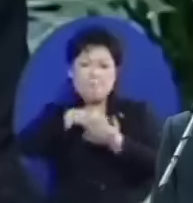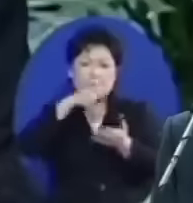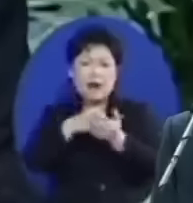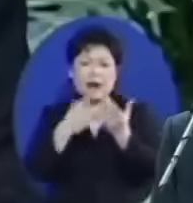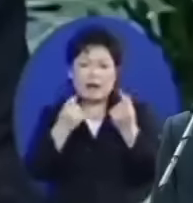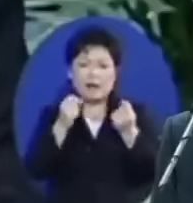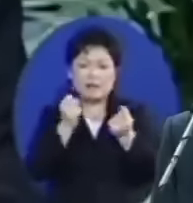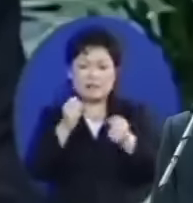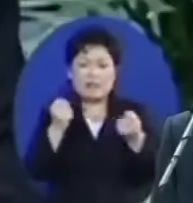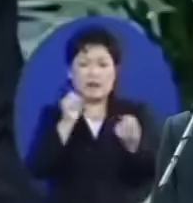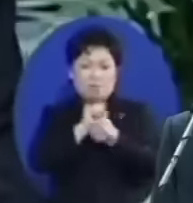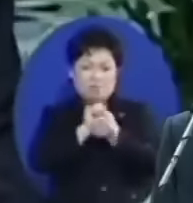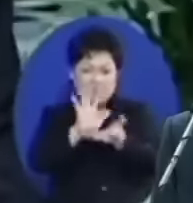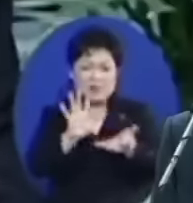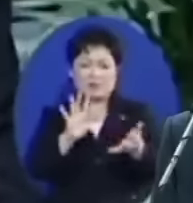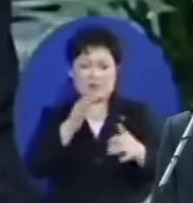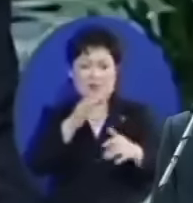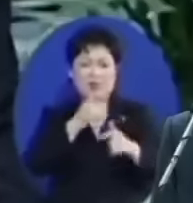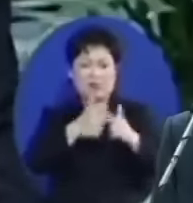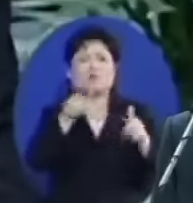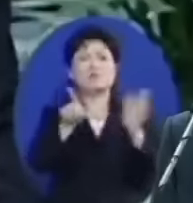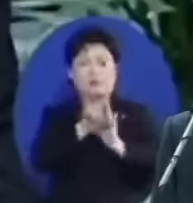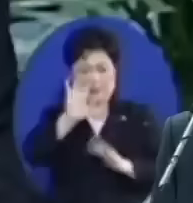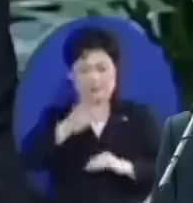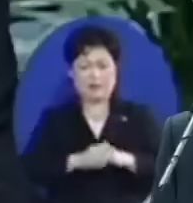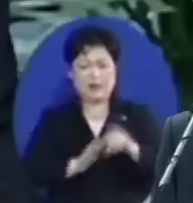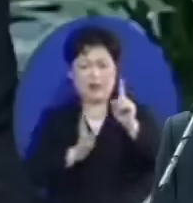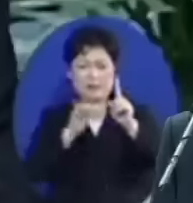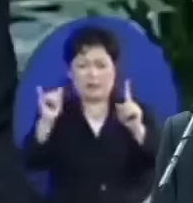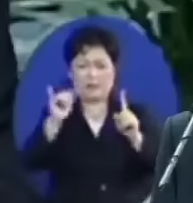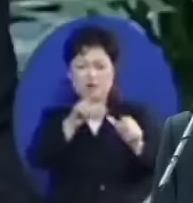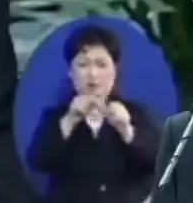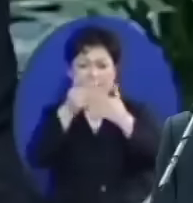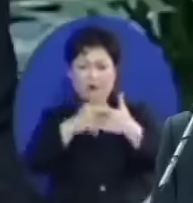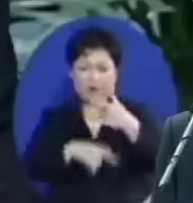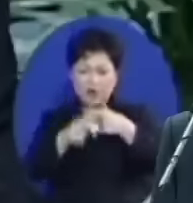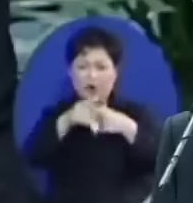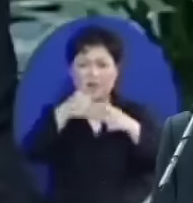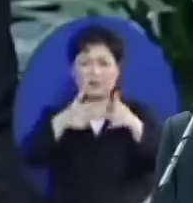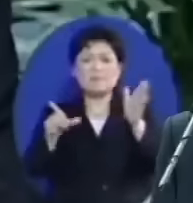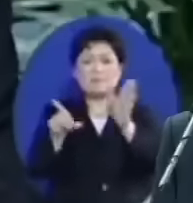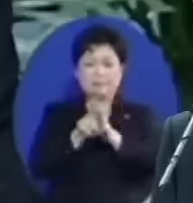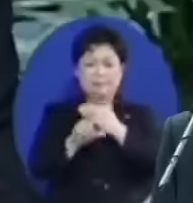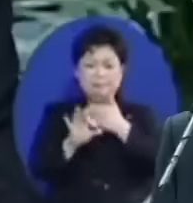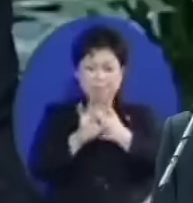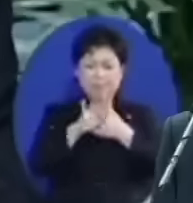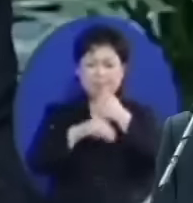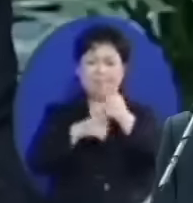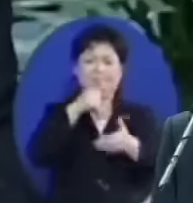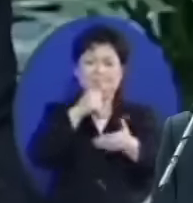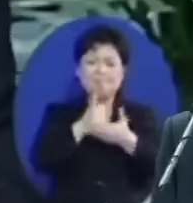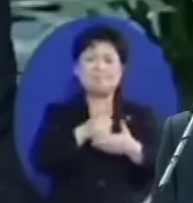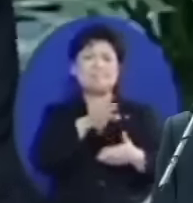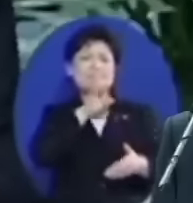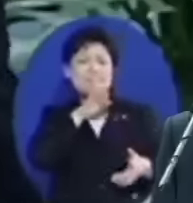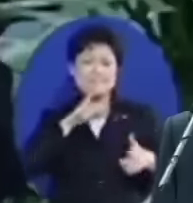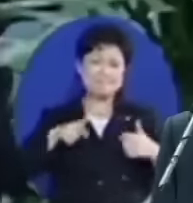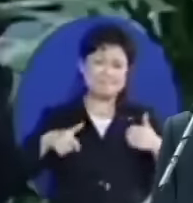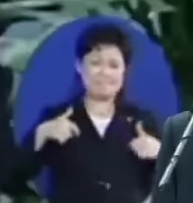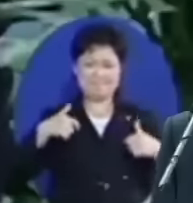나가는 것입니다. 그러므로 한 사람이 더 구원을 받고 한 사람이 더 예수를 믿게 되면 하나님이 얼마나